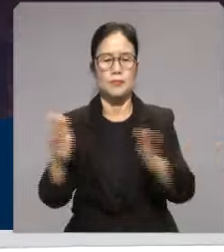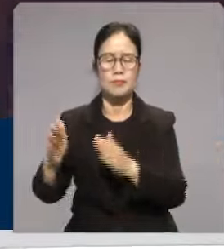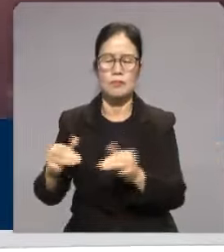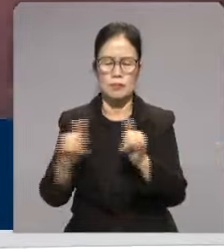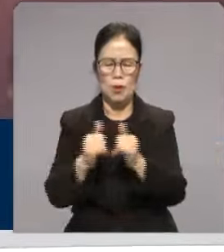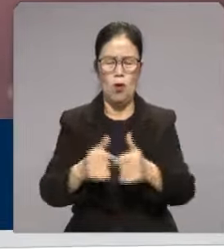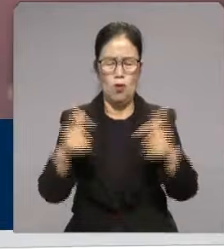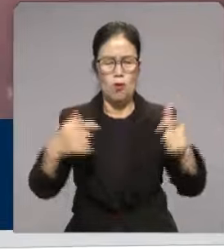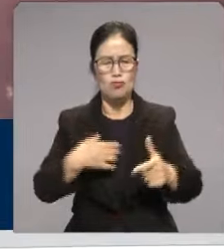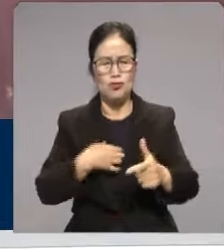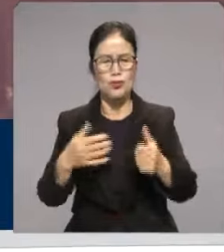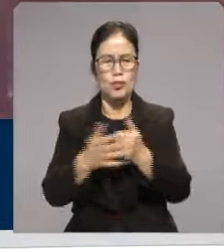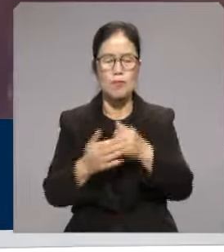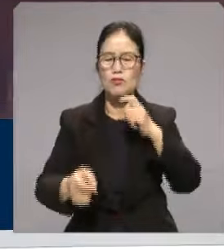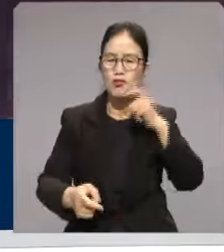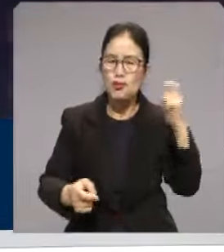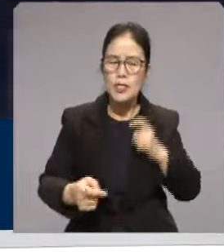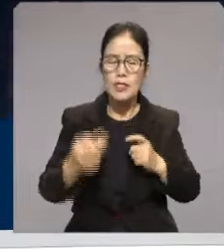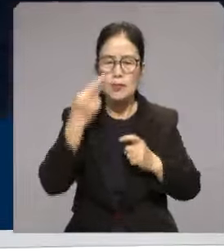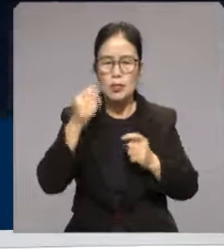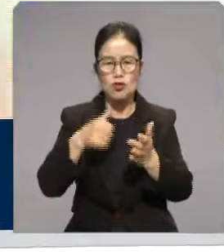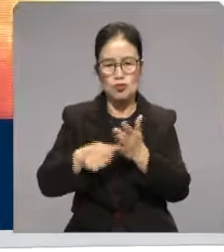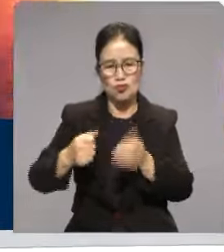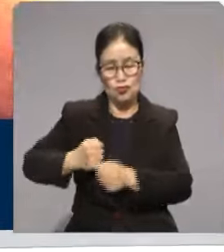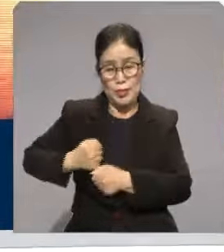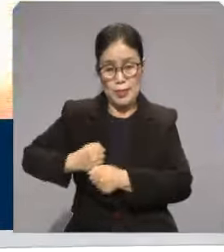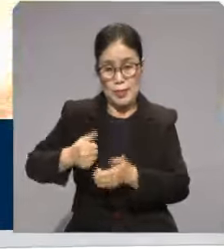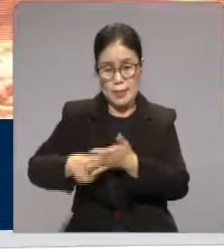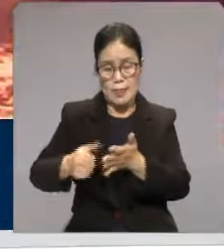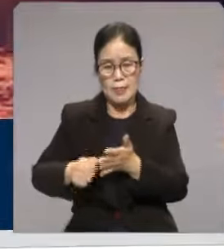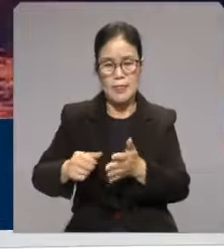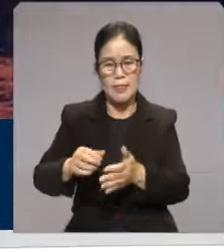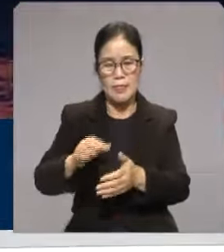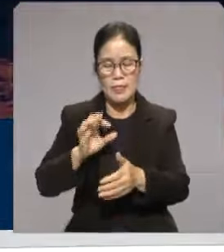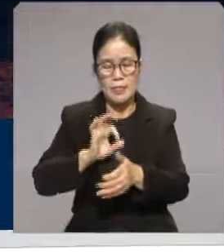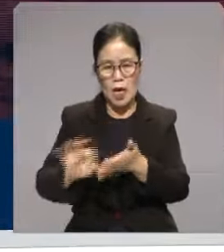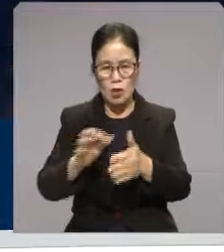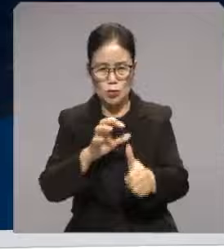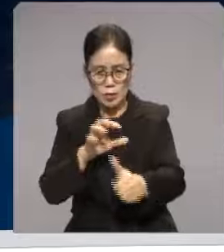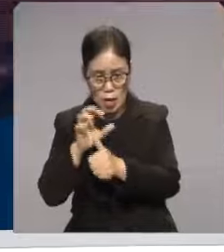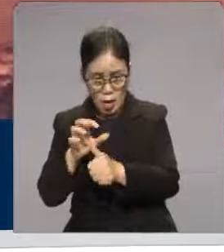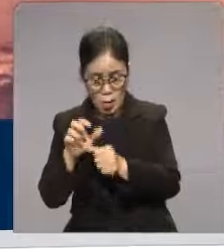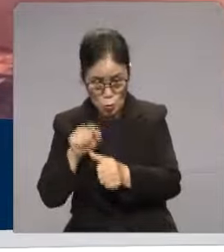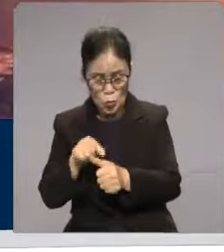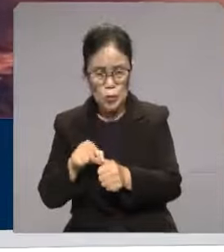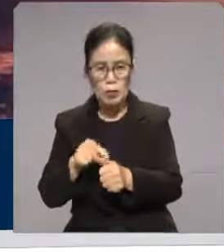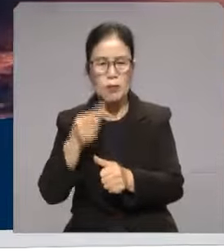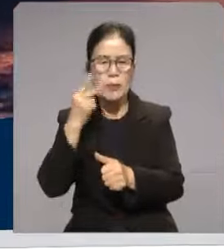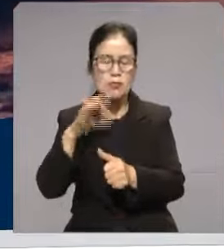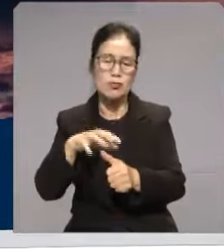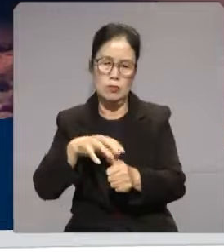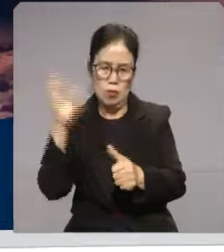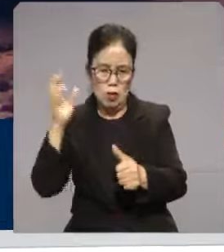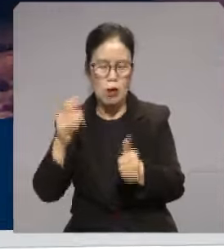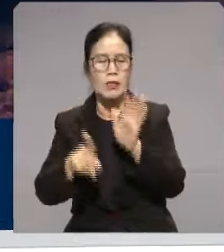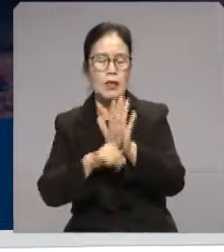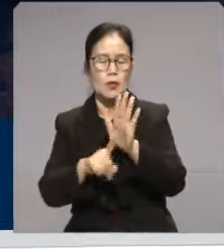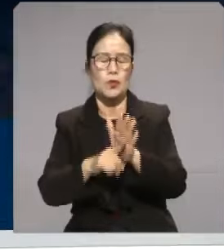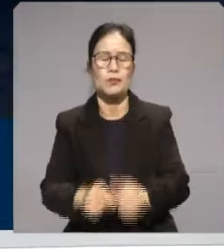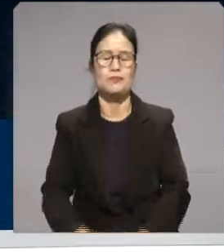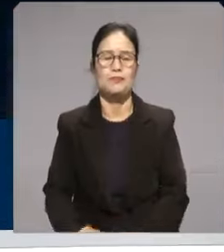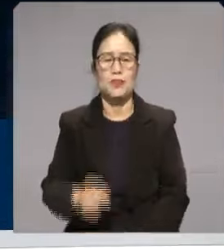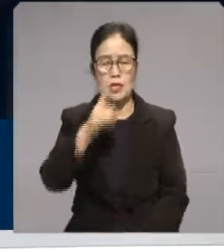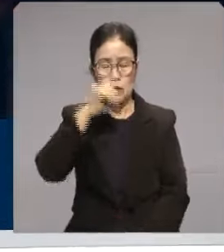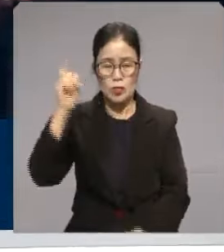확전 우려에 따라 우크라이나에서 미국 무기 사용을 제한해온 미국 정부가 이를 해제하는 방안을 예고하고 나섰습니다.